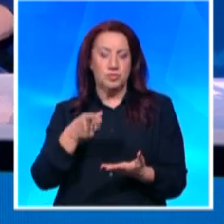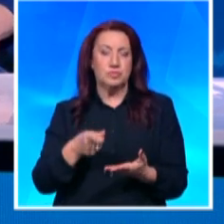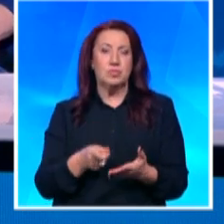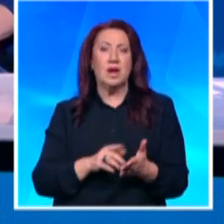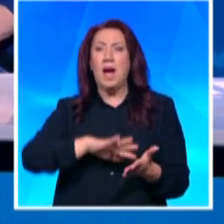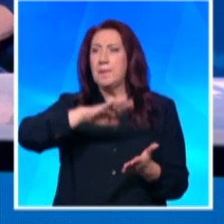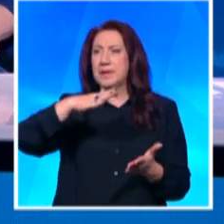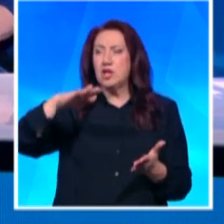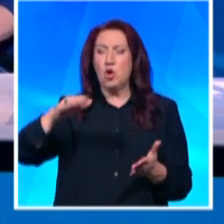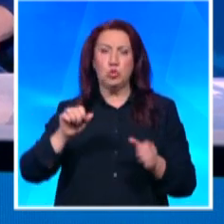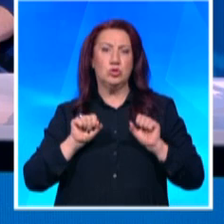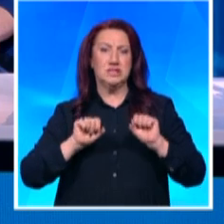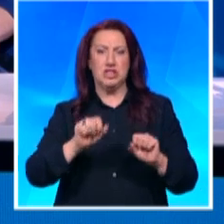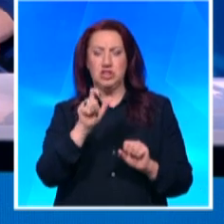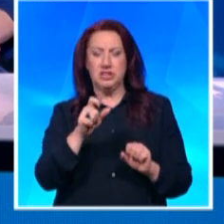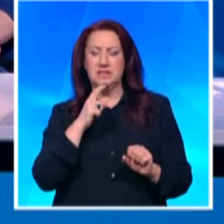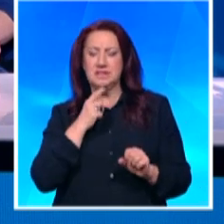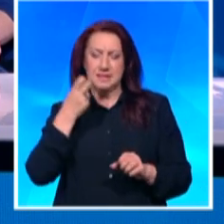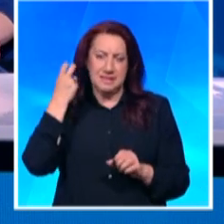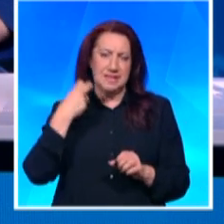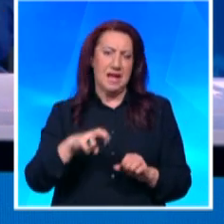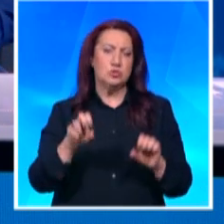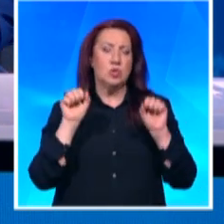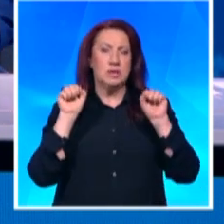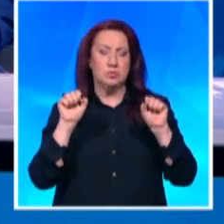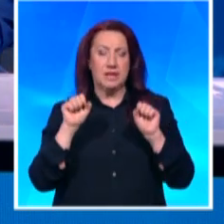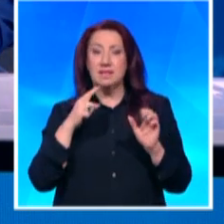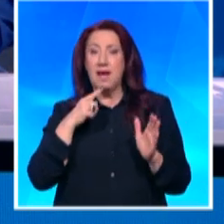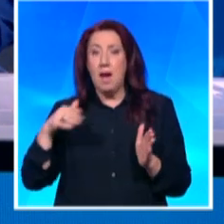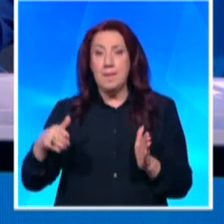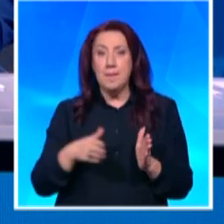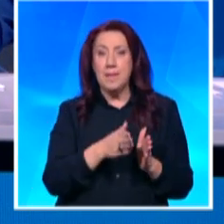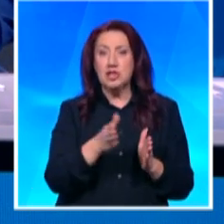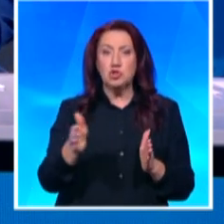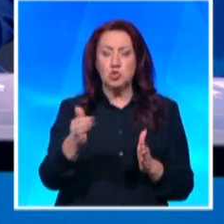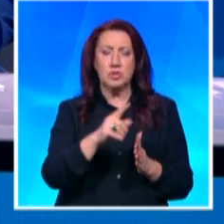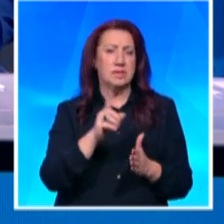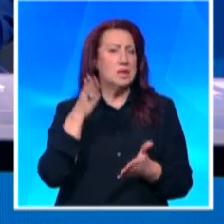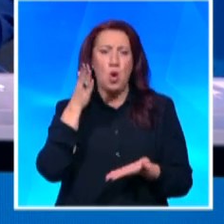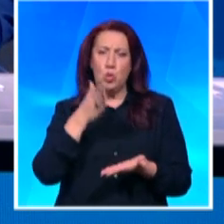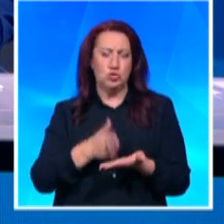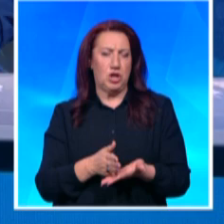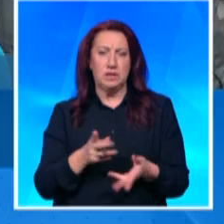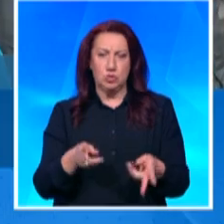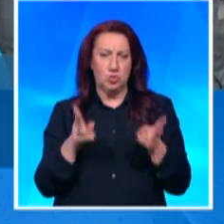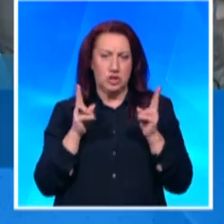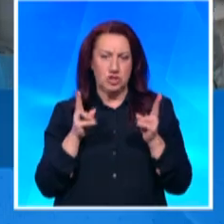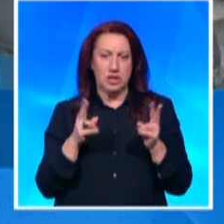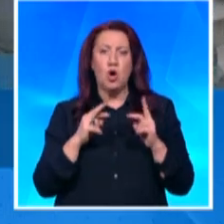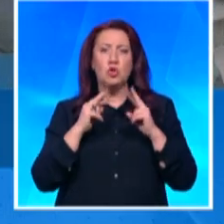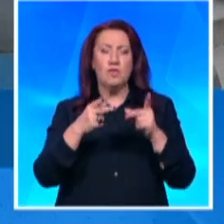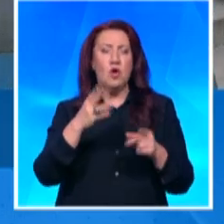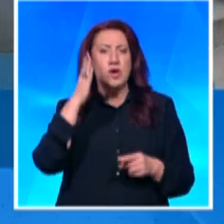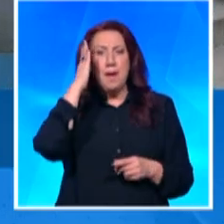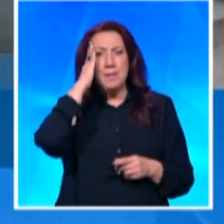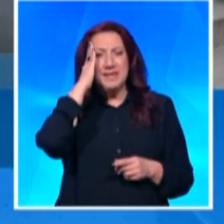пред парламента. Маршрутът на магистралата не е окончателно решен, отговори министър Шишков. Още от